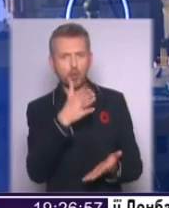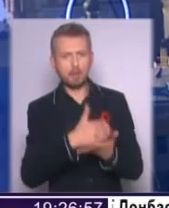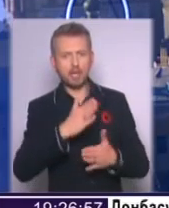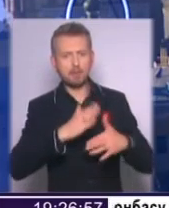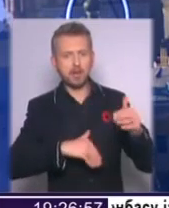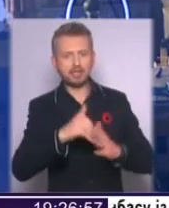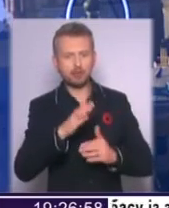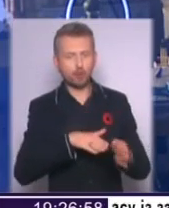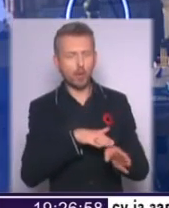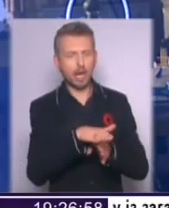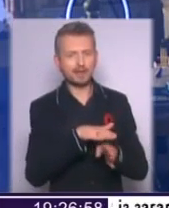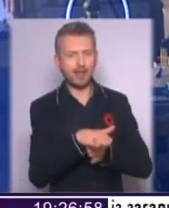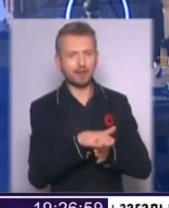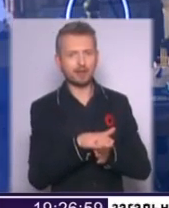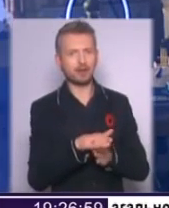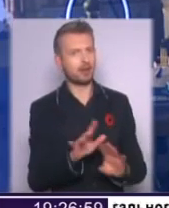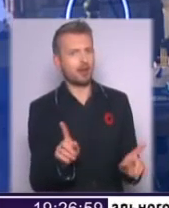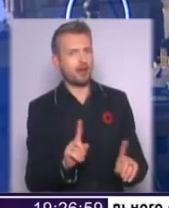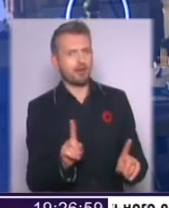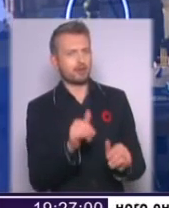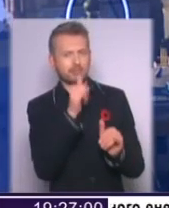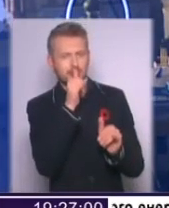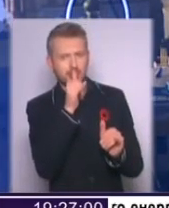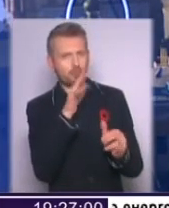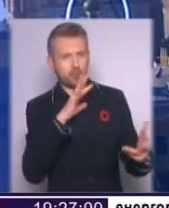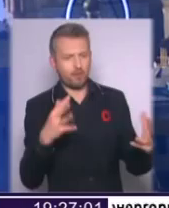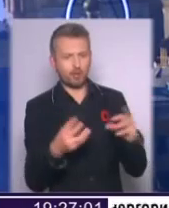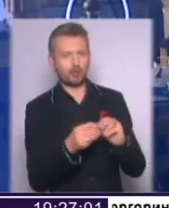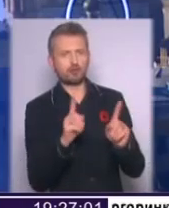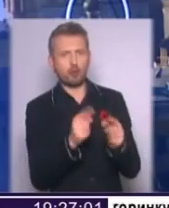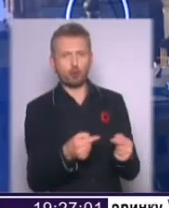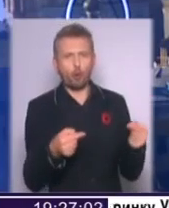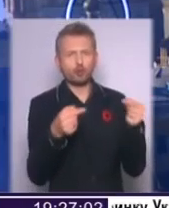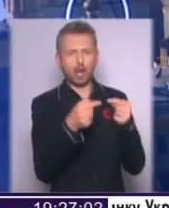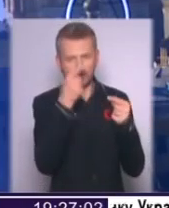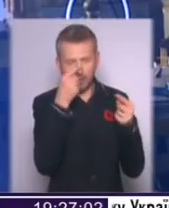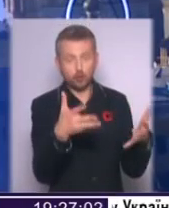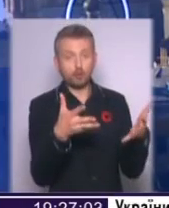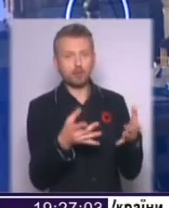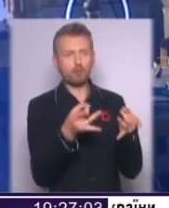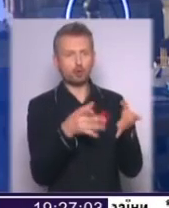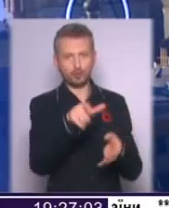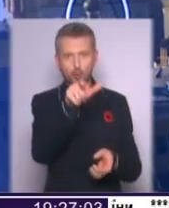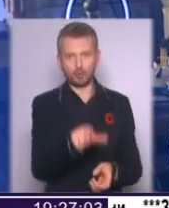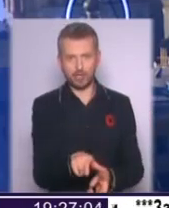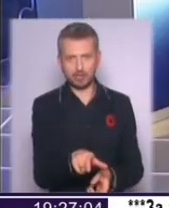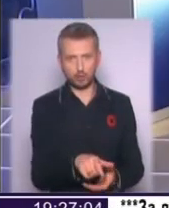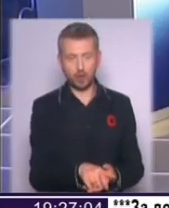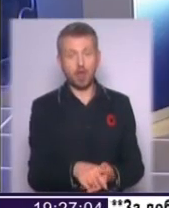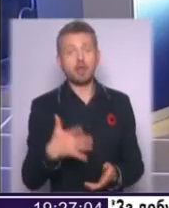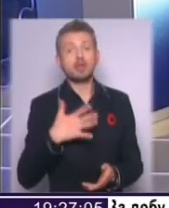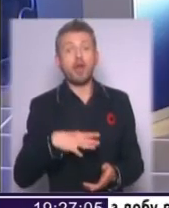практичної реалізації, в щось, не могла вилитися в щось конкретне, зрозуміло простому громадянину. Так.